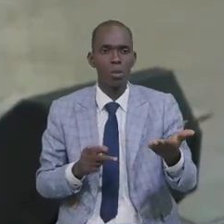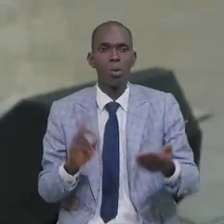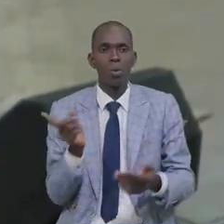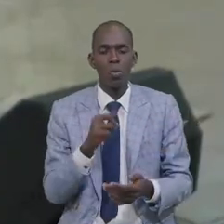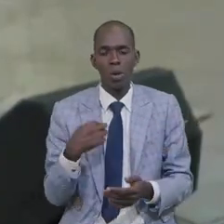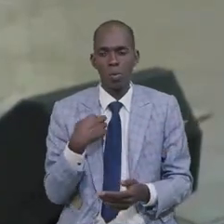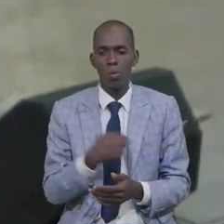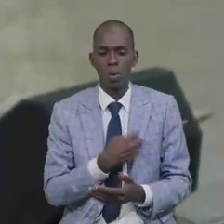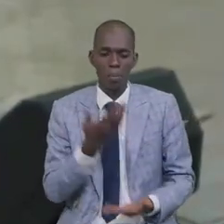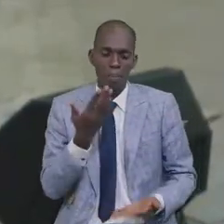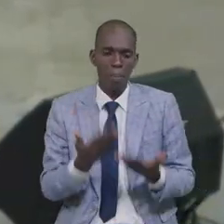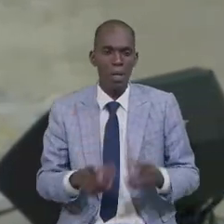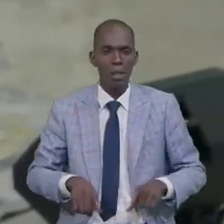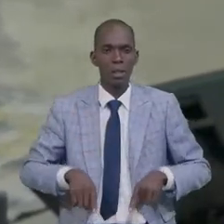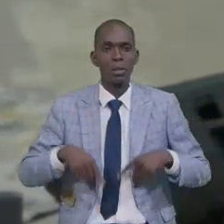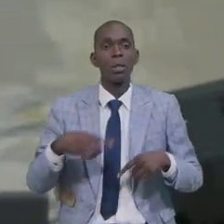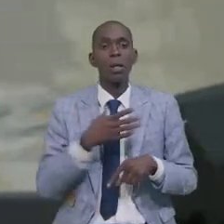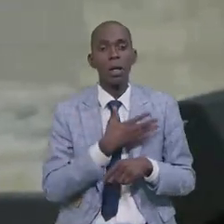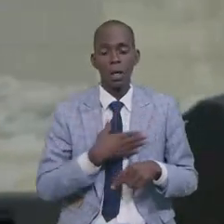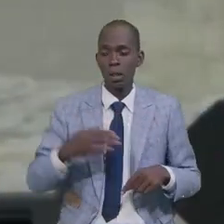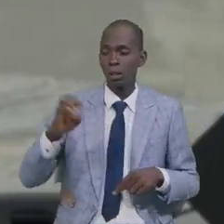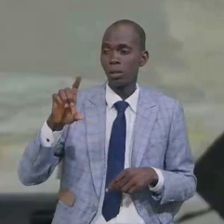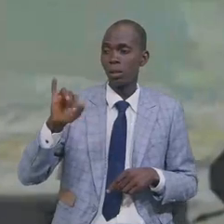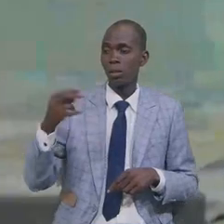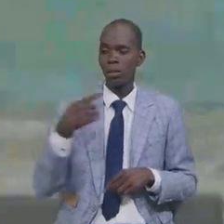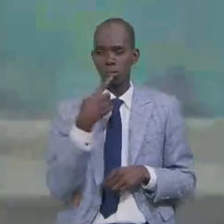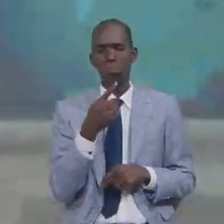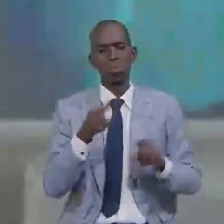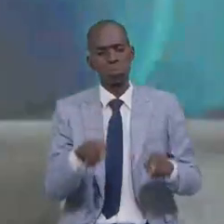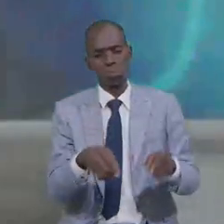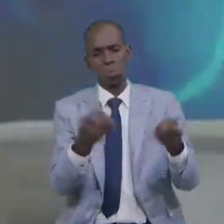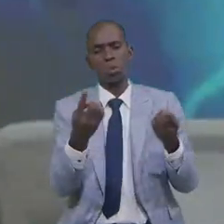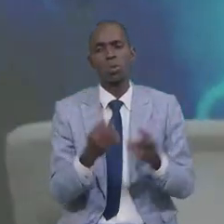nous y ferons un lieu d'habitation. Élisée répondit, allez.